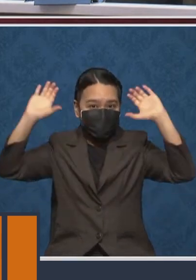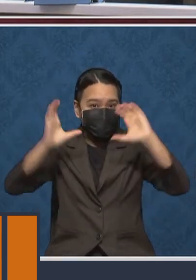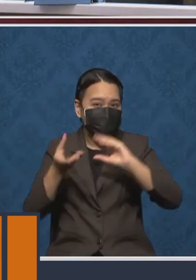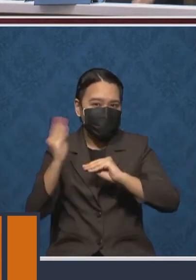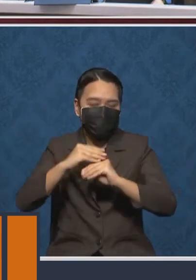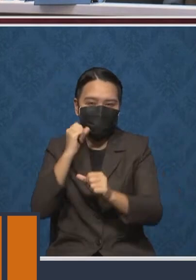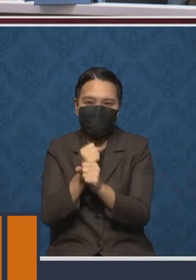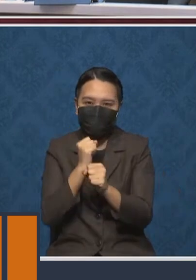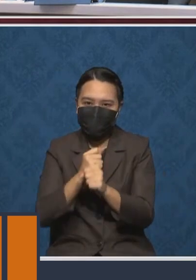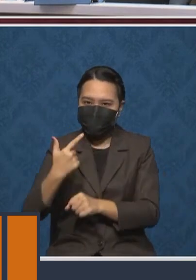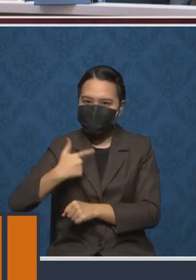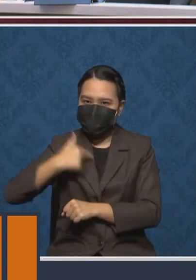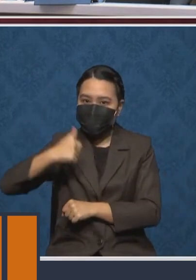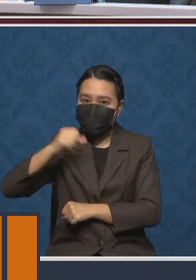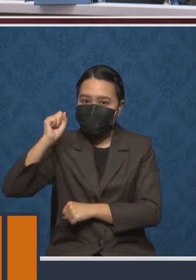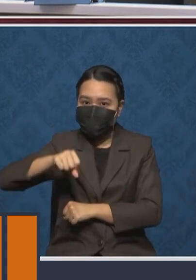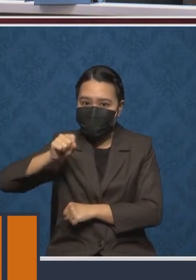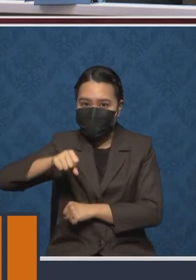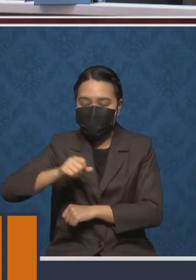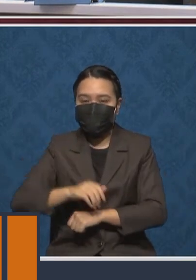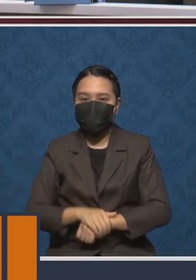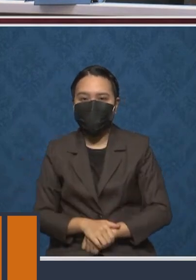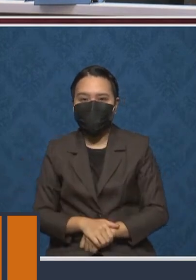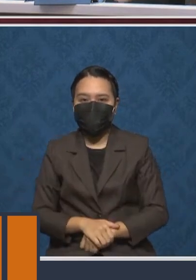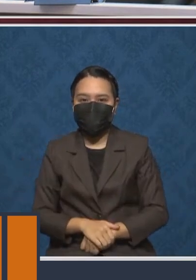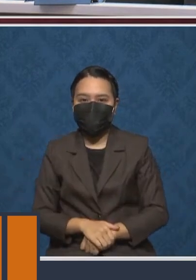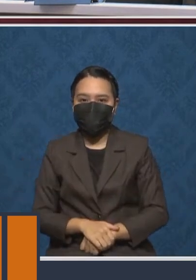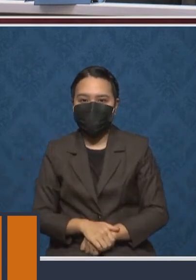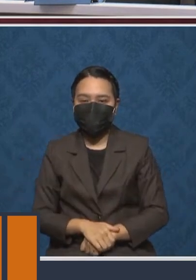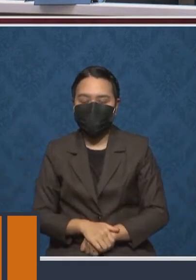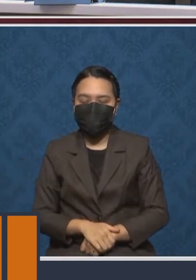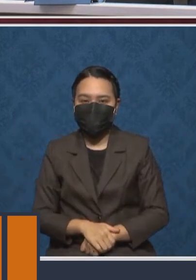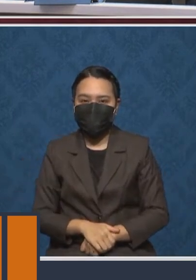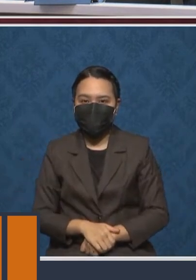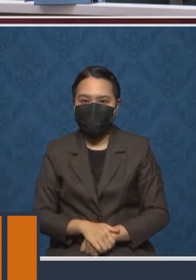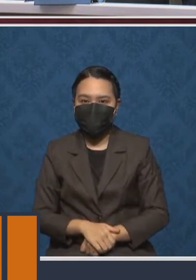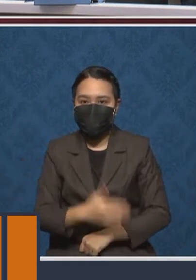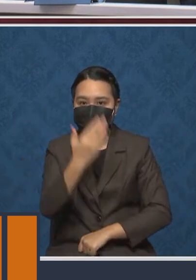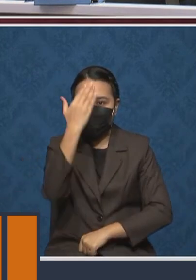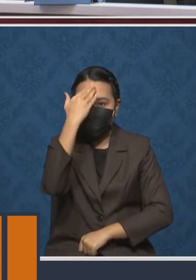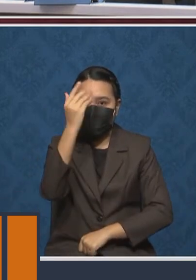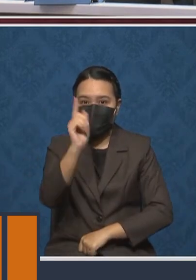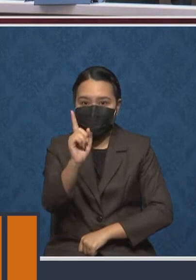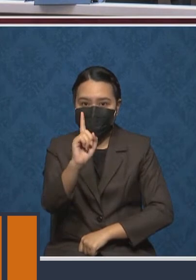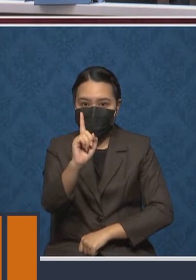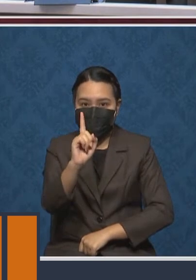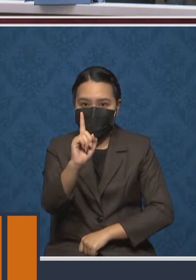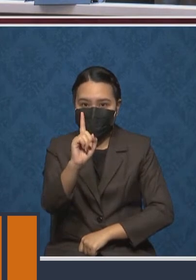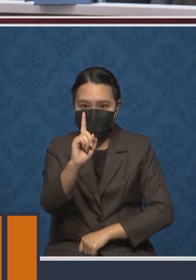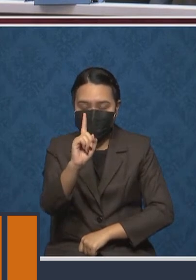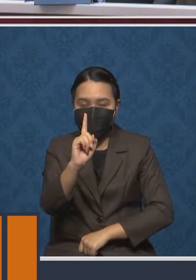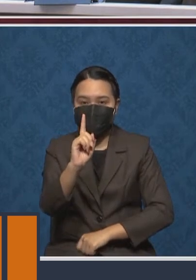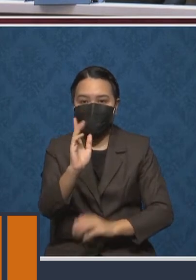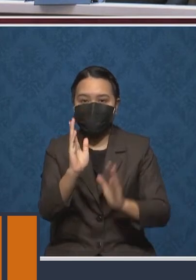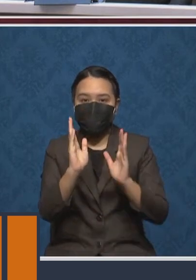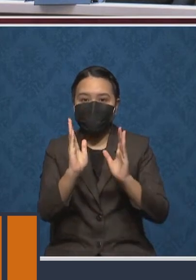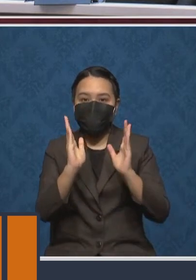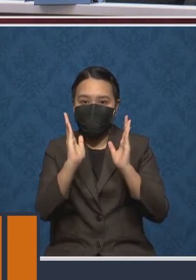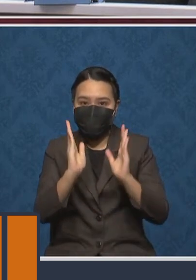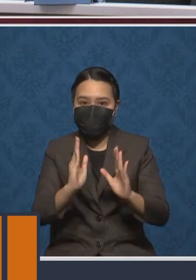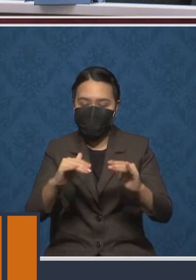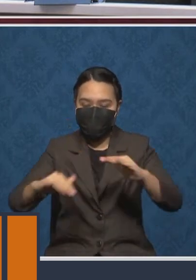มศูนย์ที่ขณะนี้มีเพิ่มความชอบธรรมครับเพื่อในการค้นหาพย